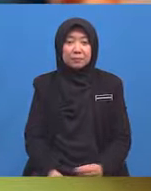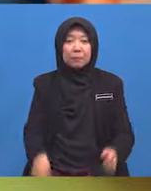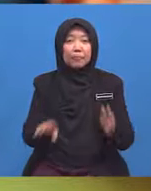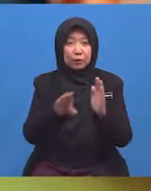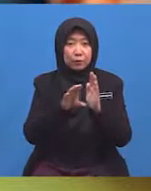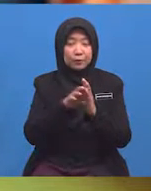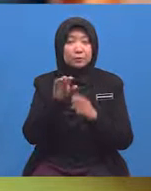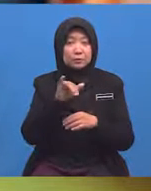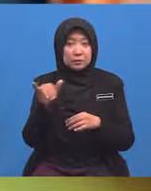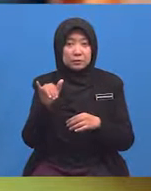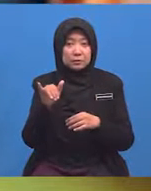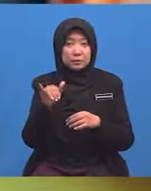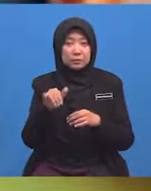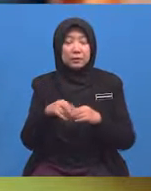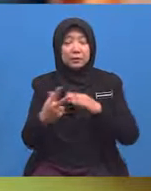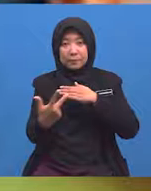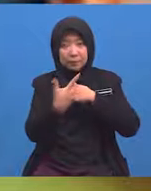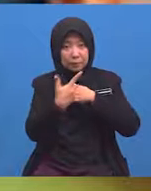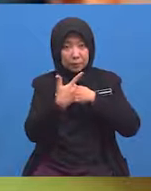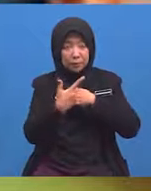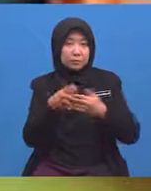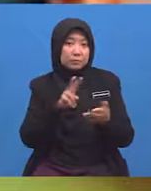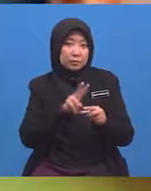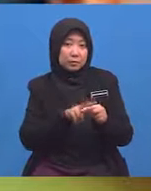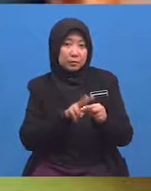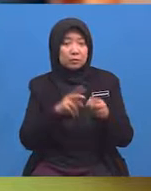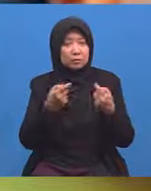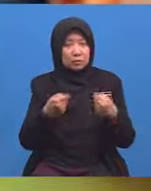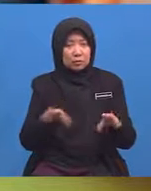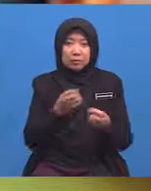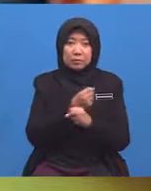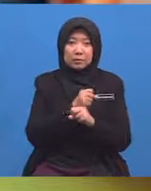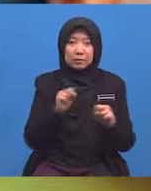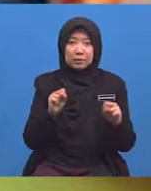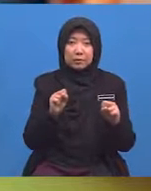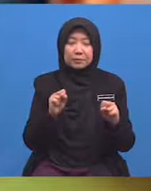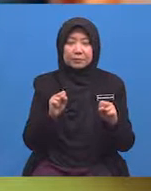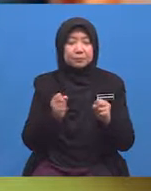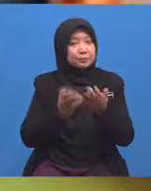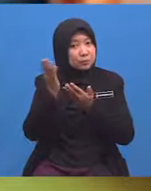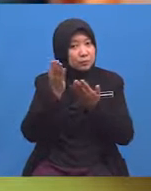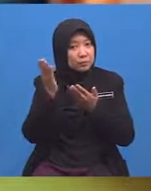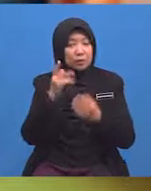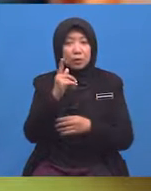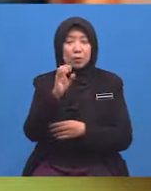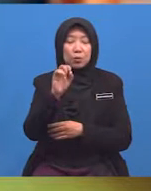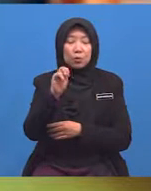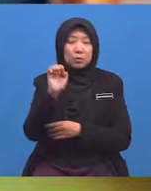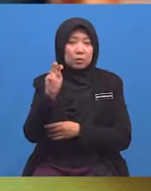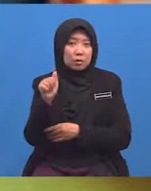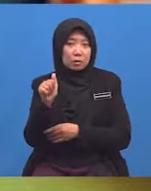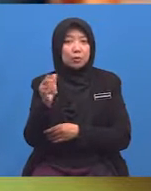Contohnya, Pelabuhan Klang telah menyediakan perkhidmatan kontena